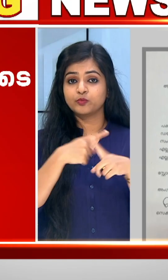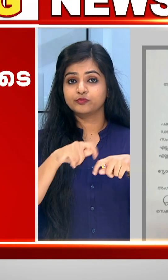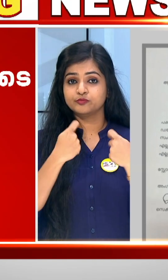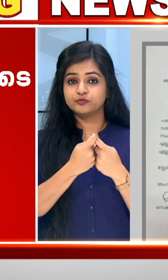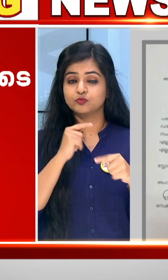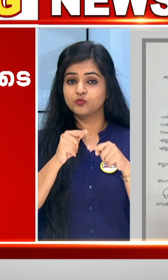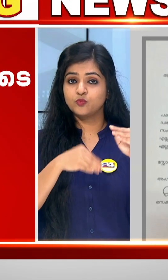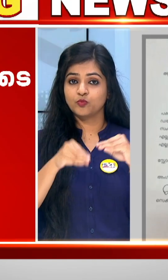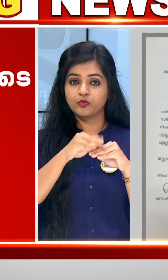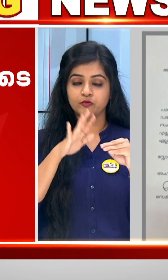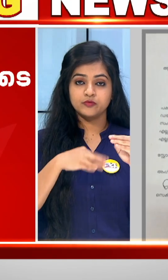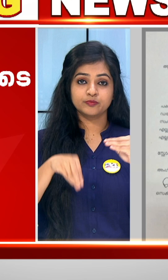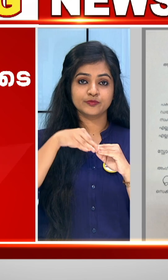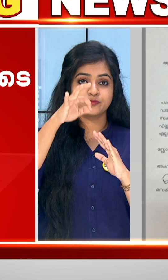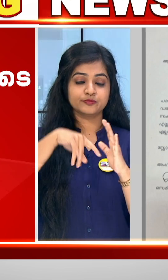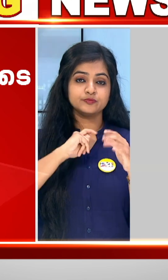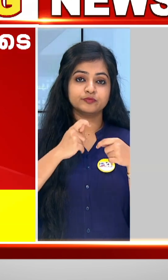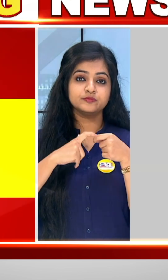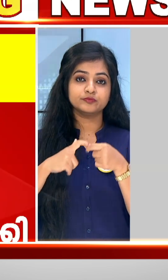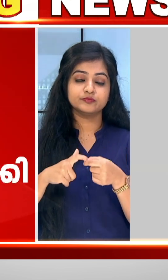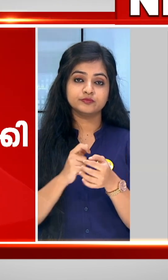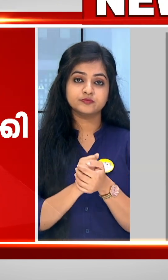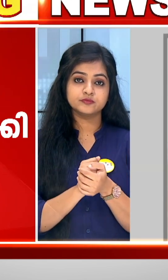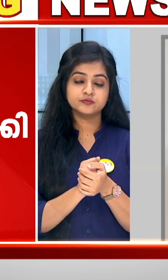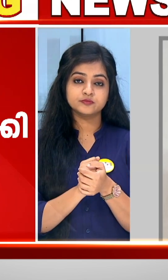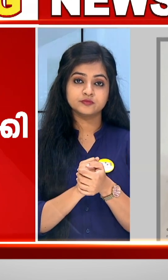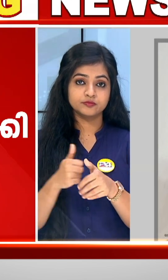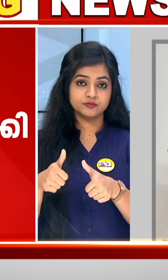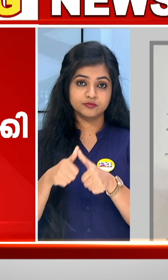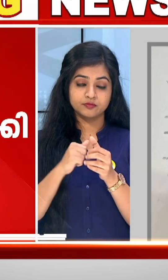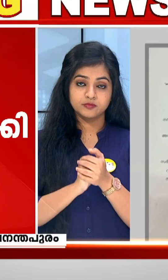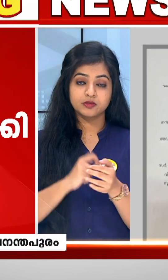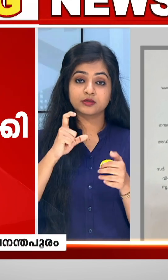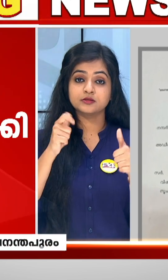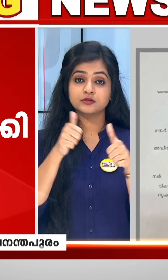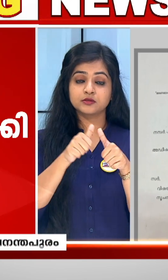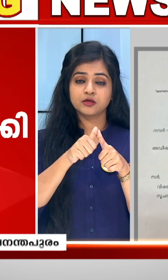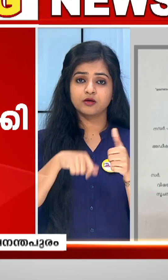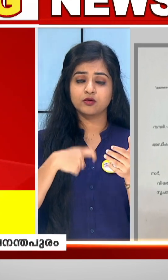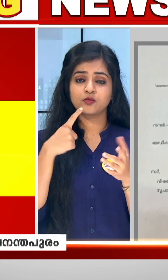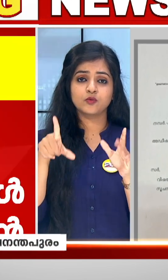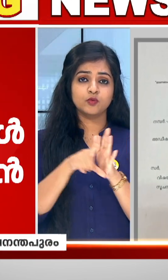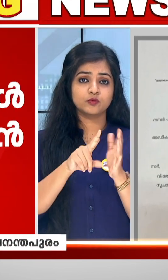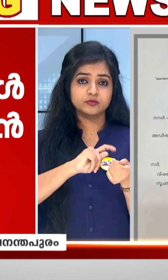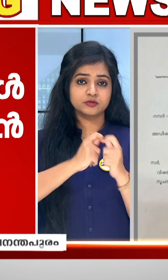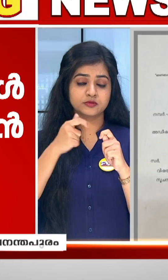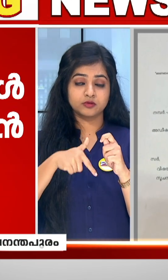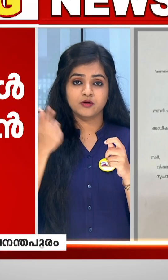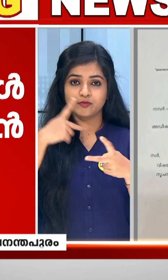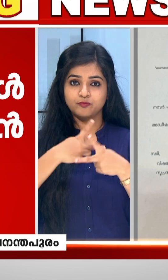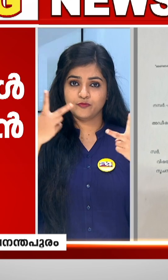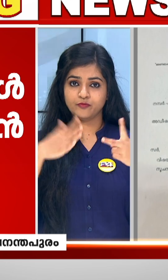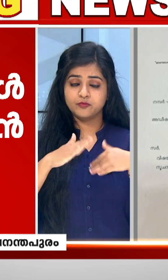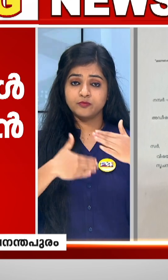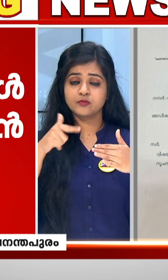റാവുത്തർ ചേരുന്നുണ്ട്. ഷഫീദ്, വിശദാംശങ്ങൾ. ഉന്മേഷ, ഈ പൗരത്വ ഭേദഗതി വിജ്ഞാപനം നിയമത്തിന്റെ വിജ്ഞാപനം പുറത്തിറങ്ങിയതിന് പിന്നാലെ